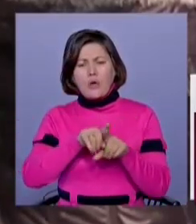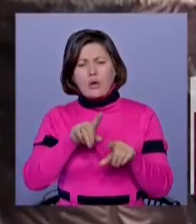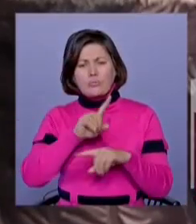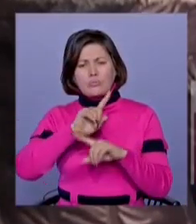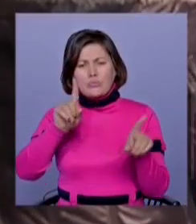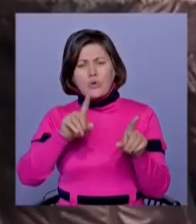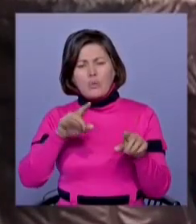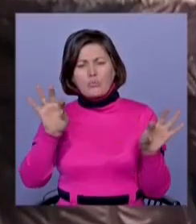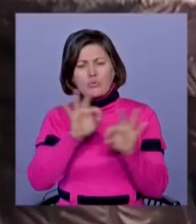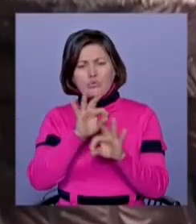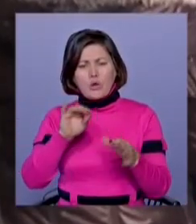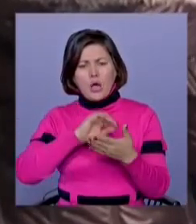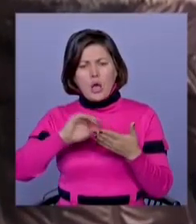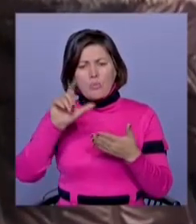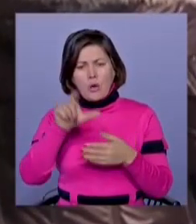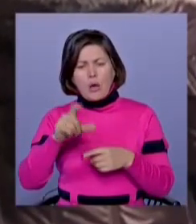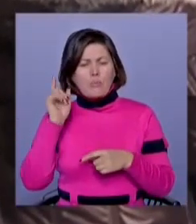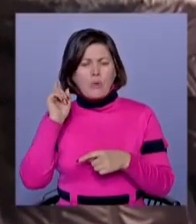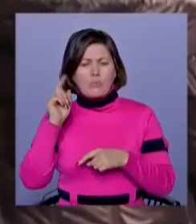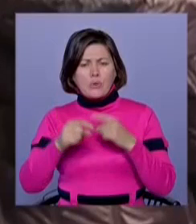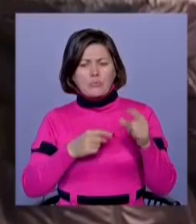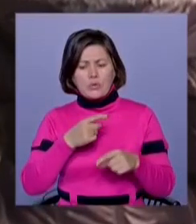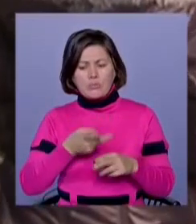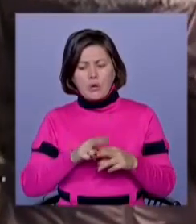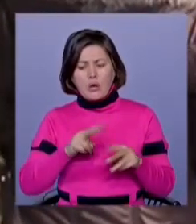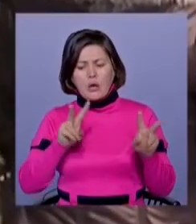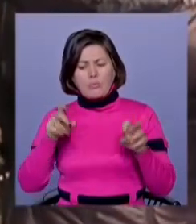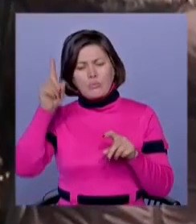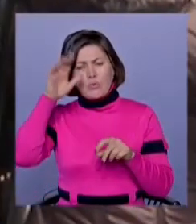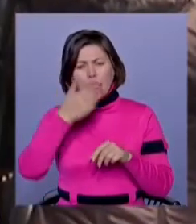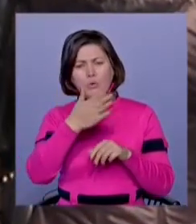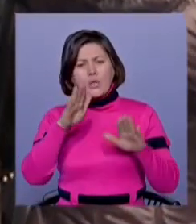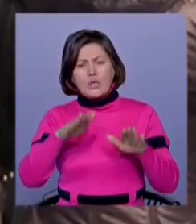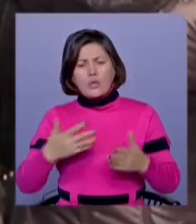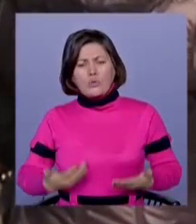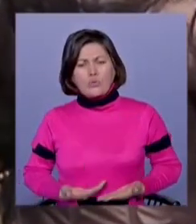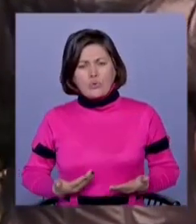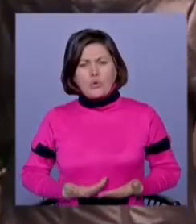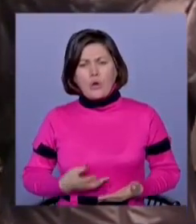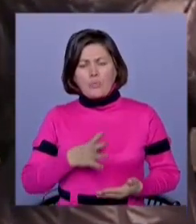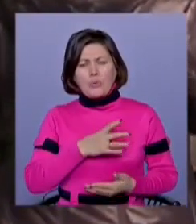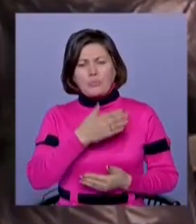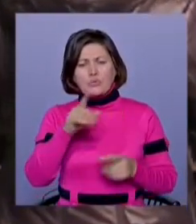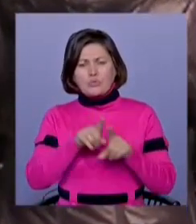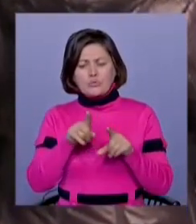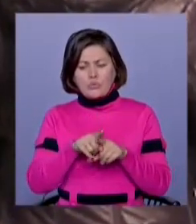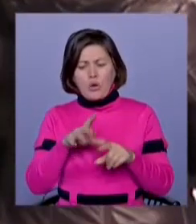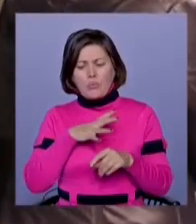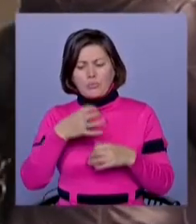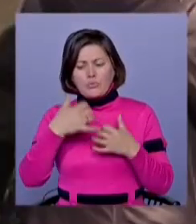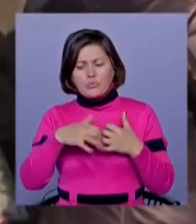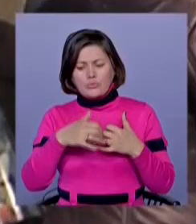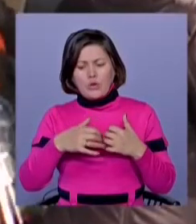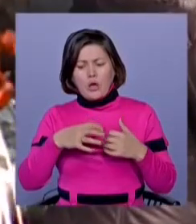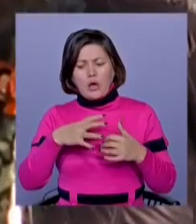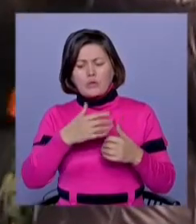құдіретті композиторларымыз, бабаларымыз, атақты кісілердің бәрі осы жерде тұрған. Соның бел ортасында тұрды,